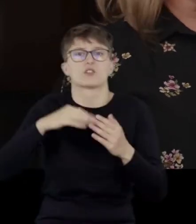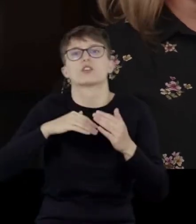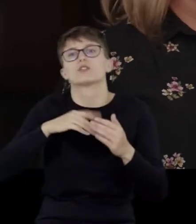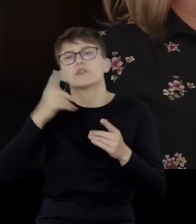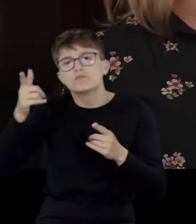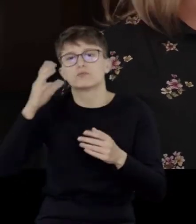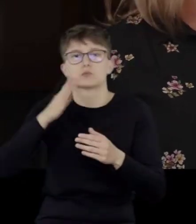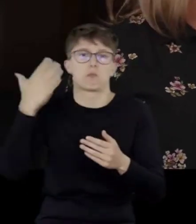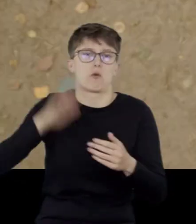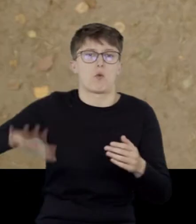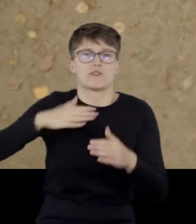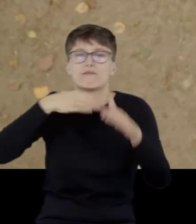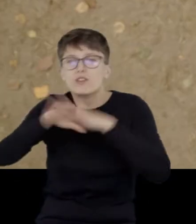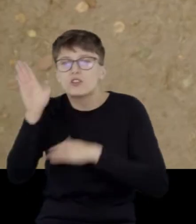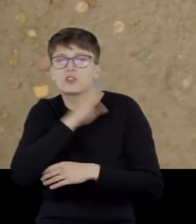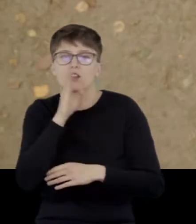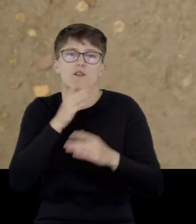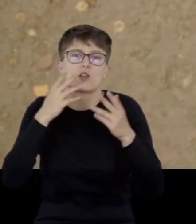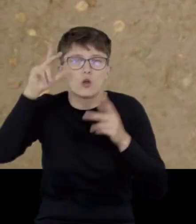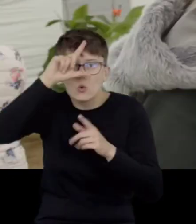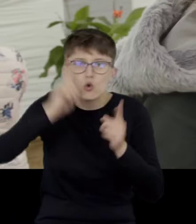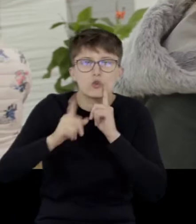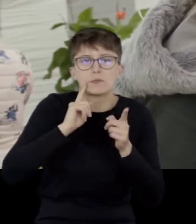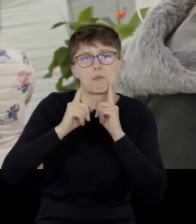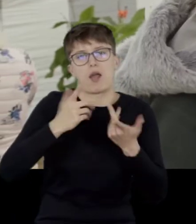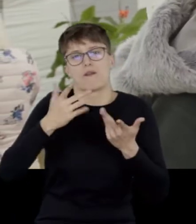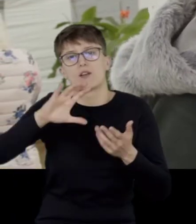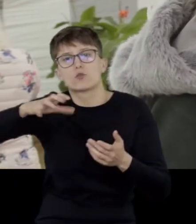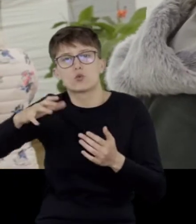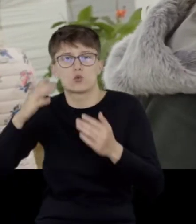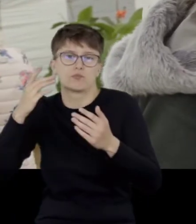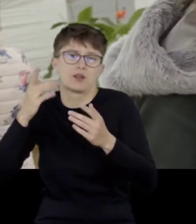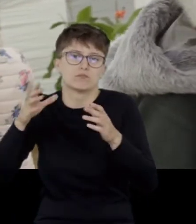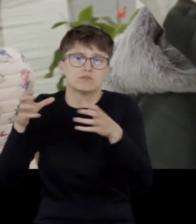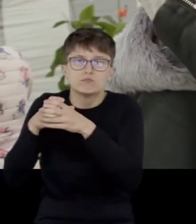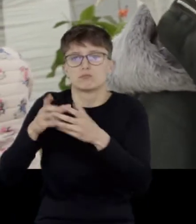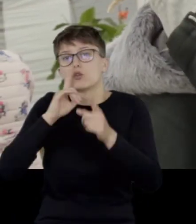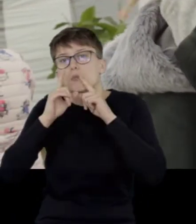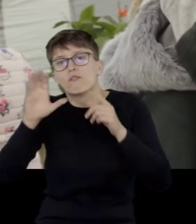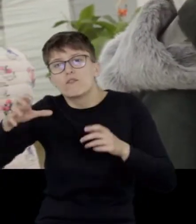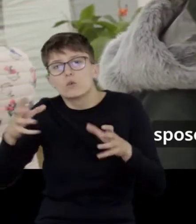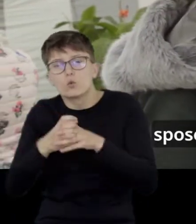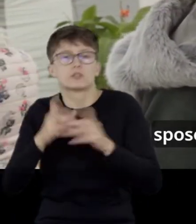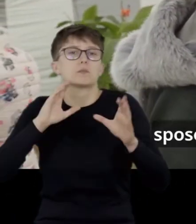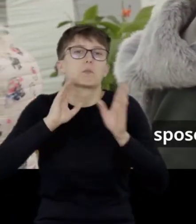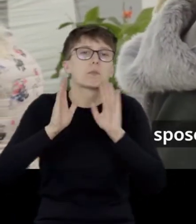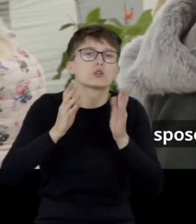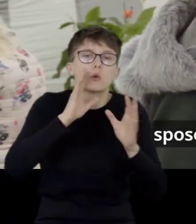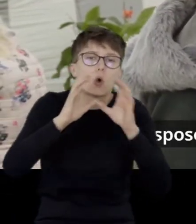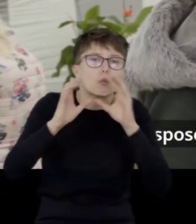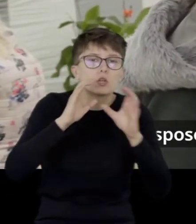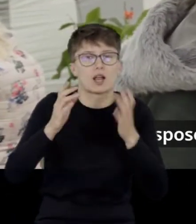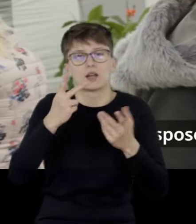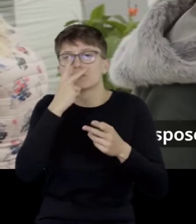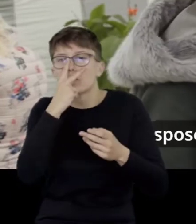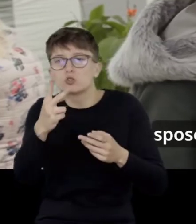kompetencje społeczne, wyjście do ludzi, rozmowa z drugim człowiekiem, ale również praca w grupie, rozmowa w grupie, sposób komunikowania